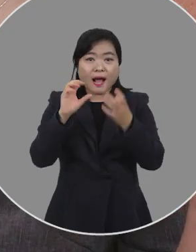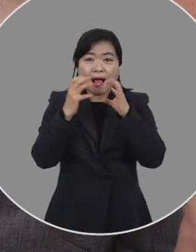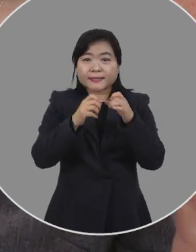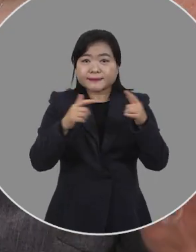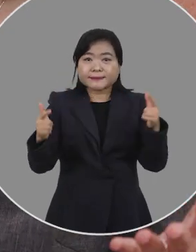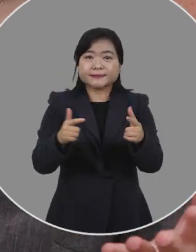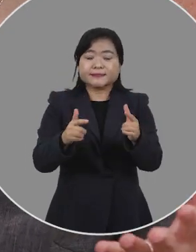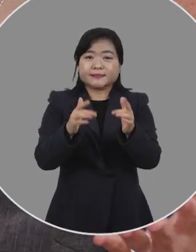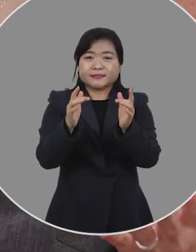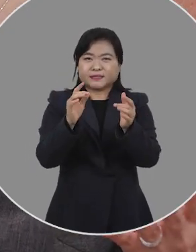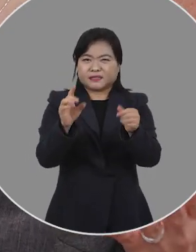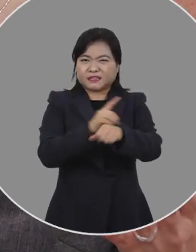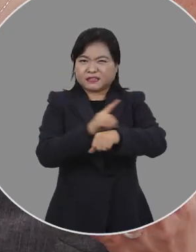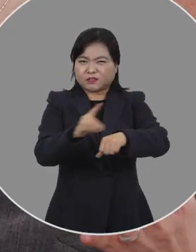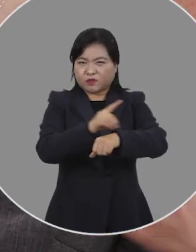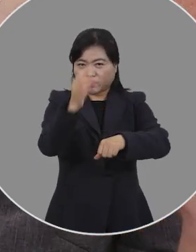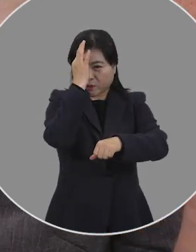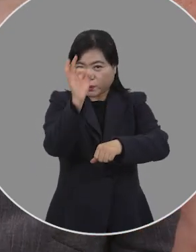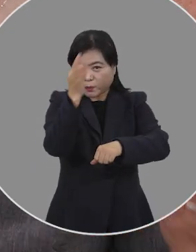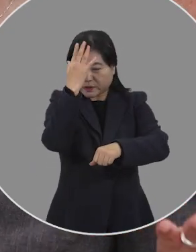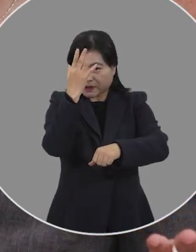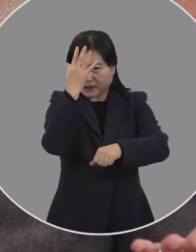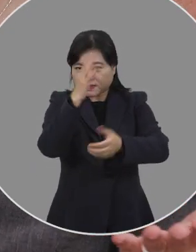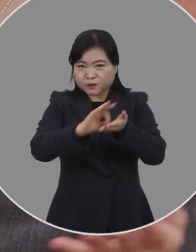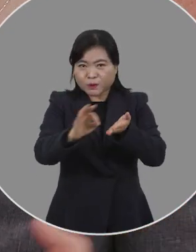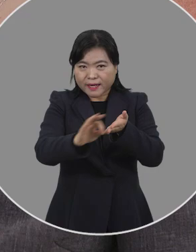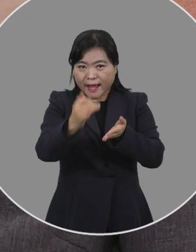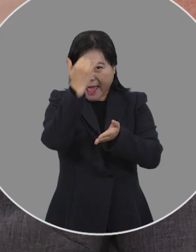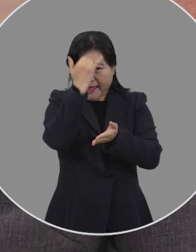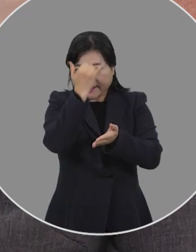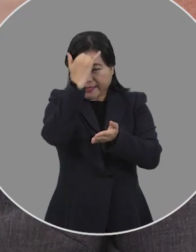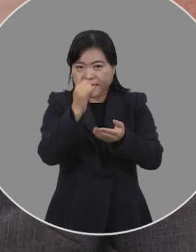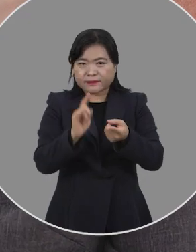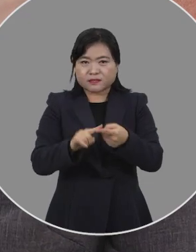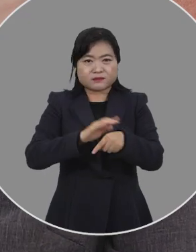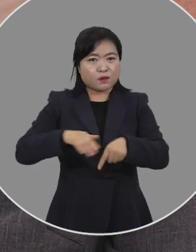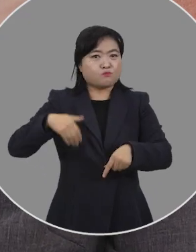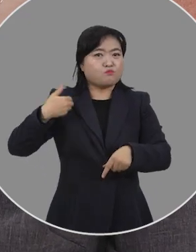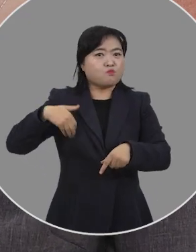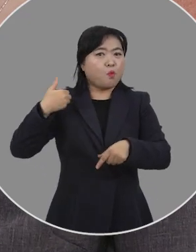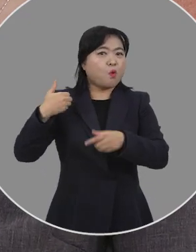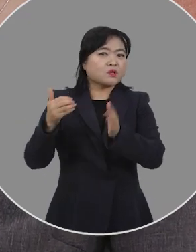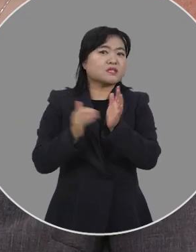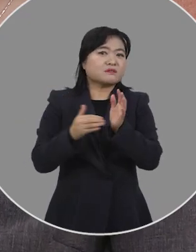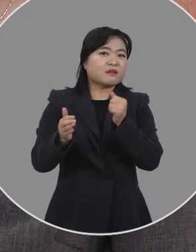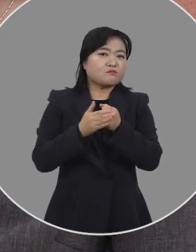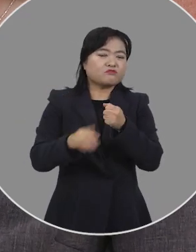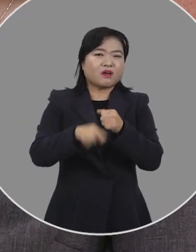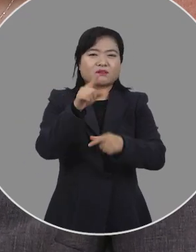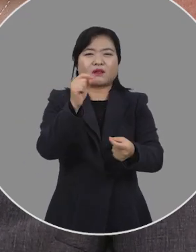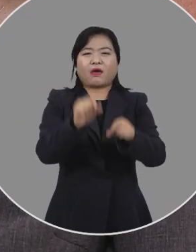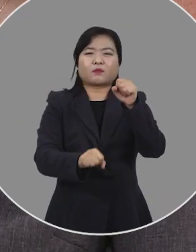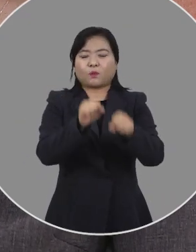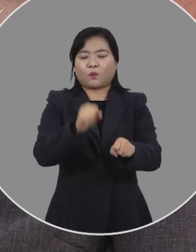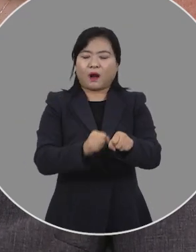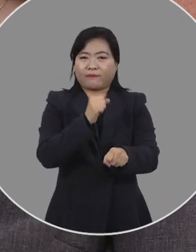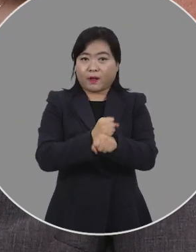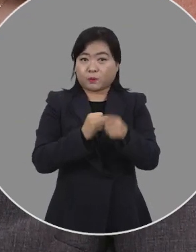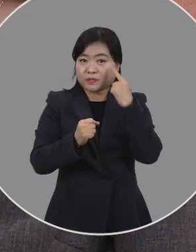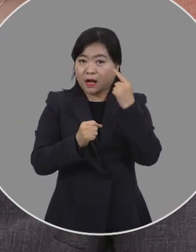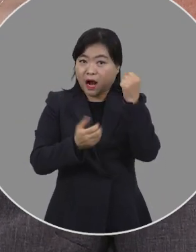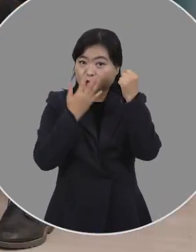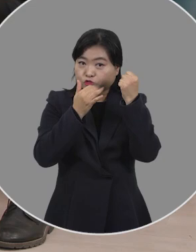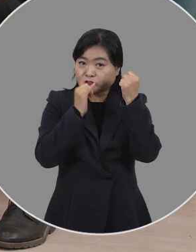디지털 테크놀로지를 이용하는 어떤 에티켓 이런 부분들을 잘 몰라서 이런 행동을 한다라고 생각하는 경향이 있는데 그러니까 저는